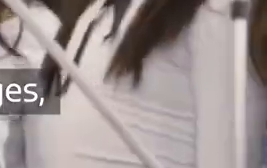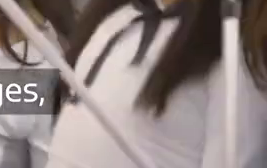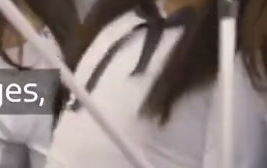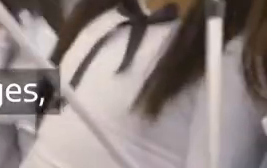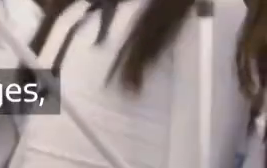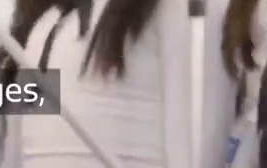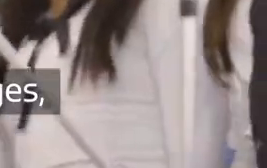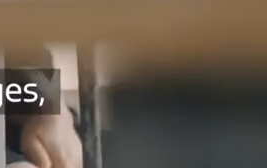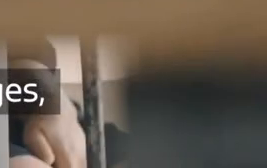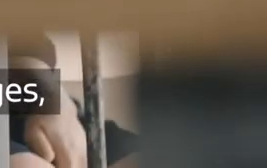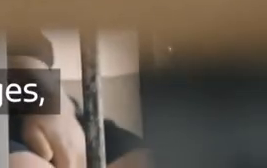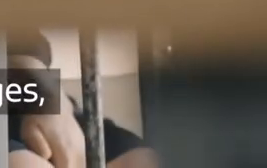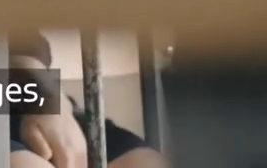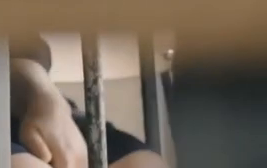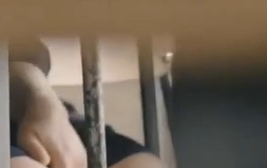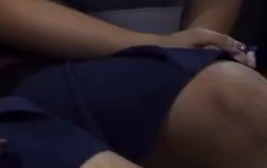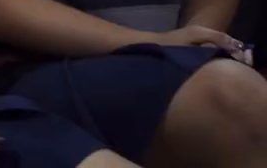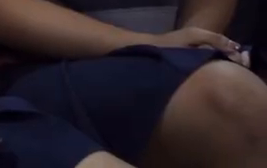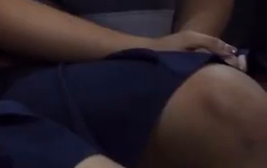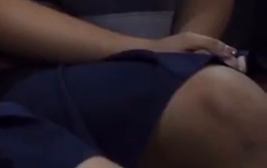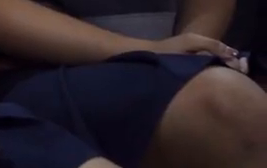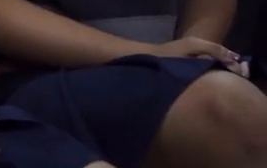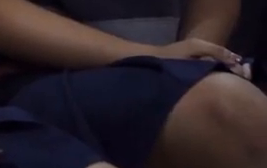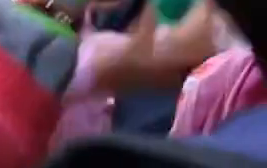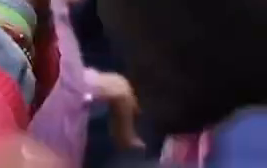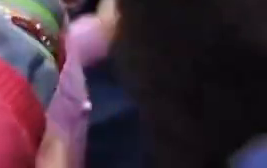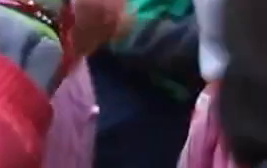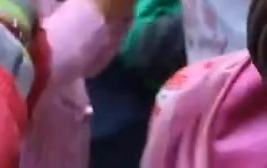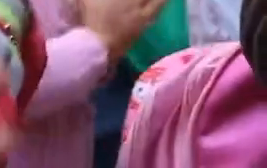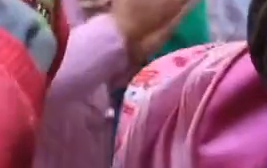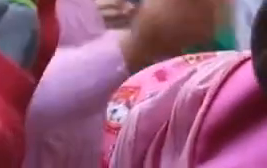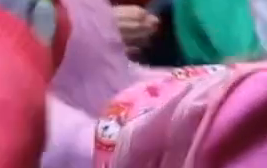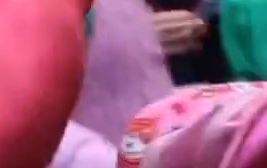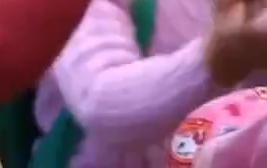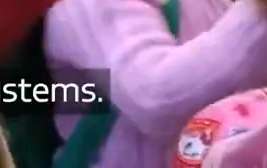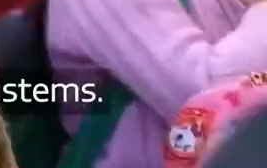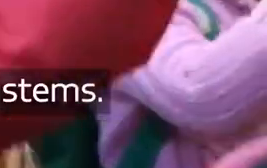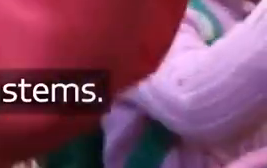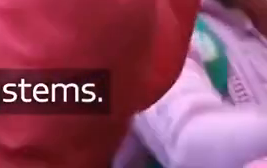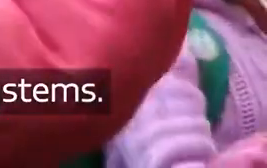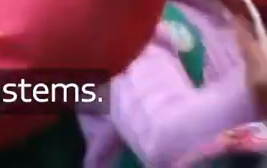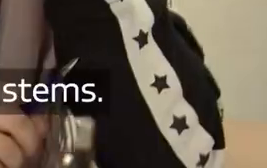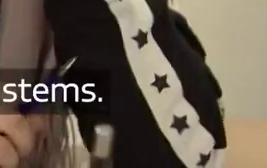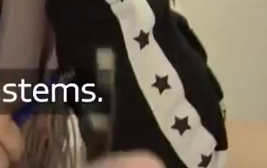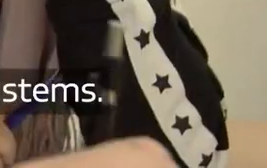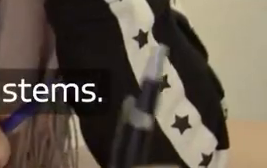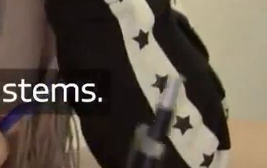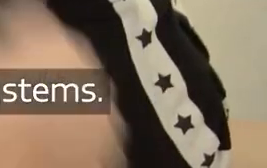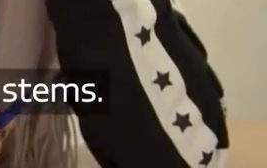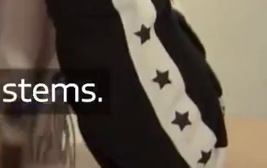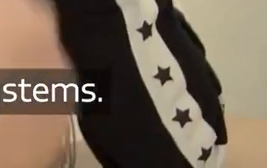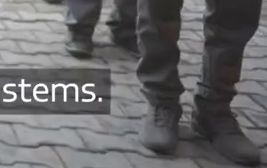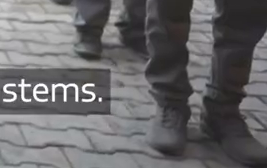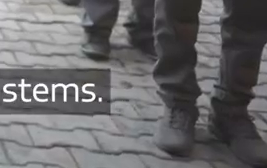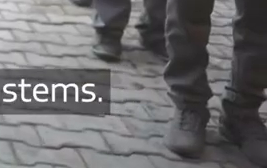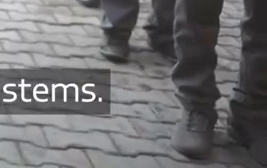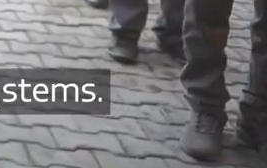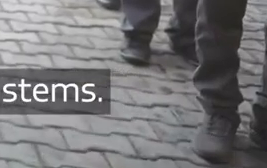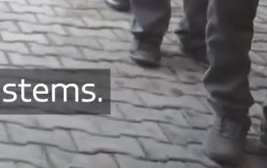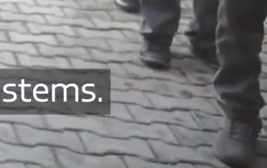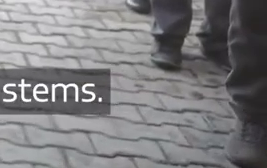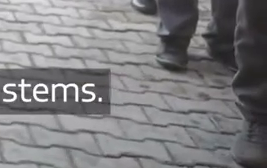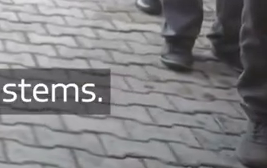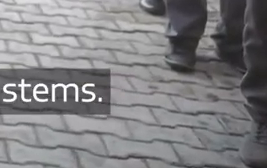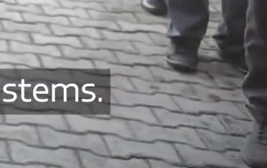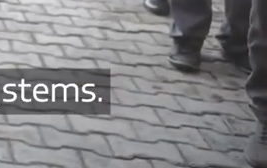Unique abilities and challenges, preferences and dreams. A diversity that should be reflected across our